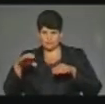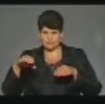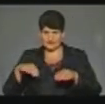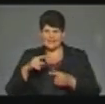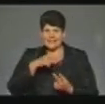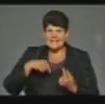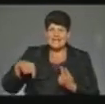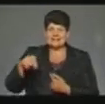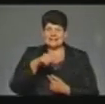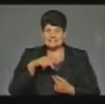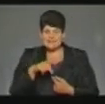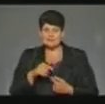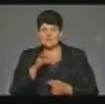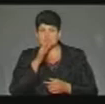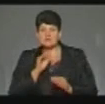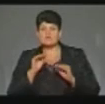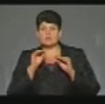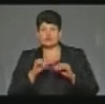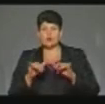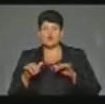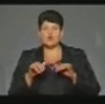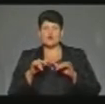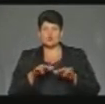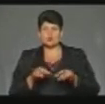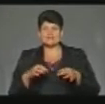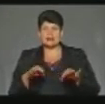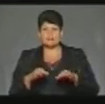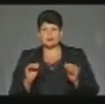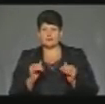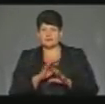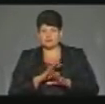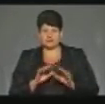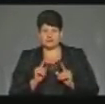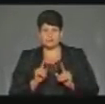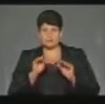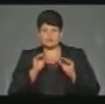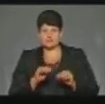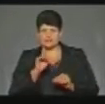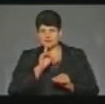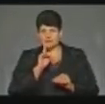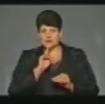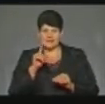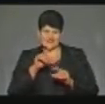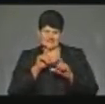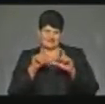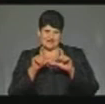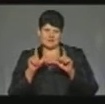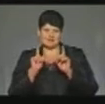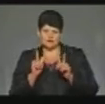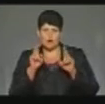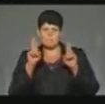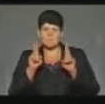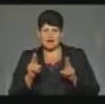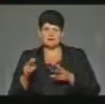кільце. Під час встановлення кільця руху транспорту не обмежували. Лише встановили тимчасові знаки згідно правил дорожнього руху,